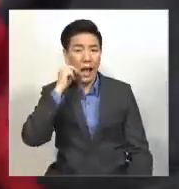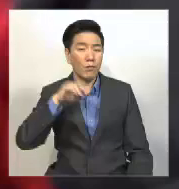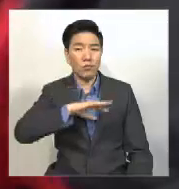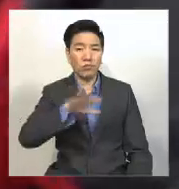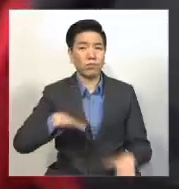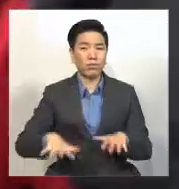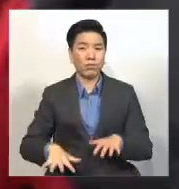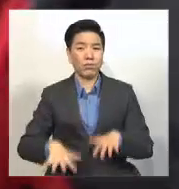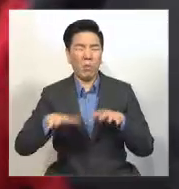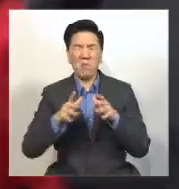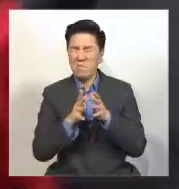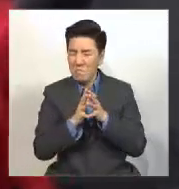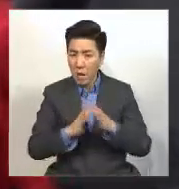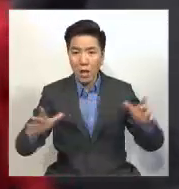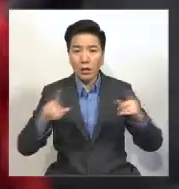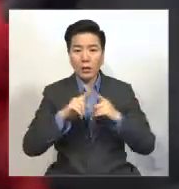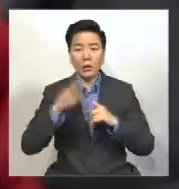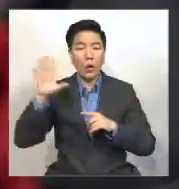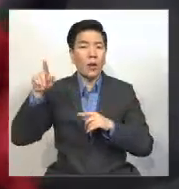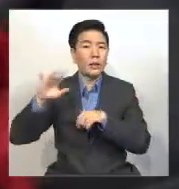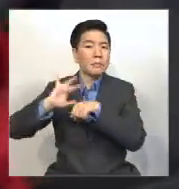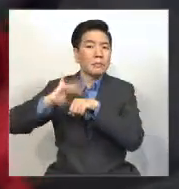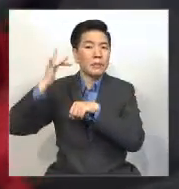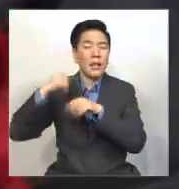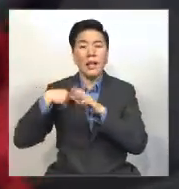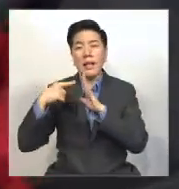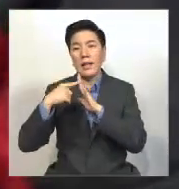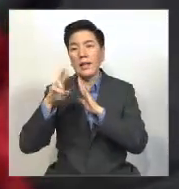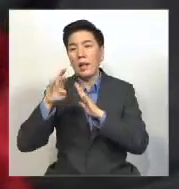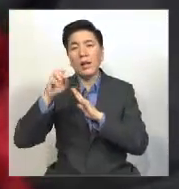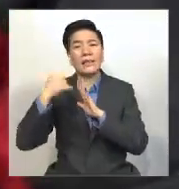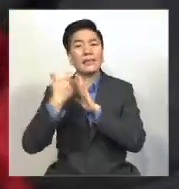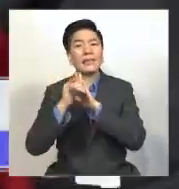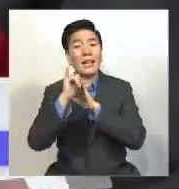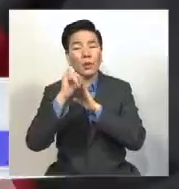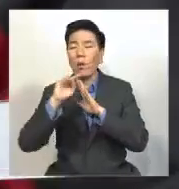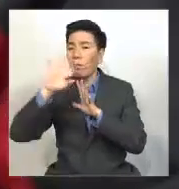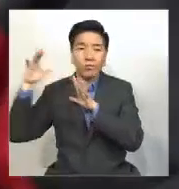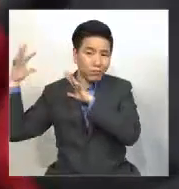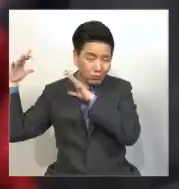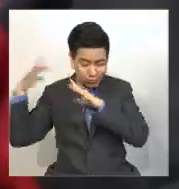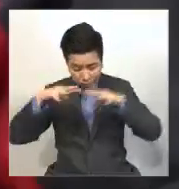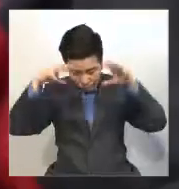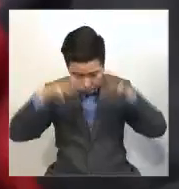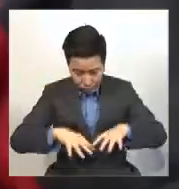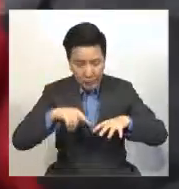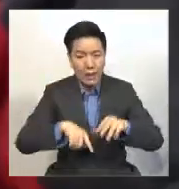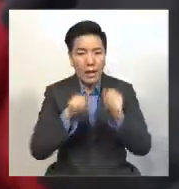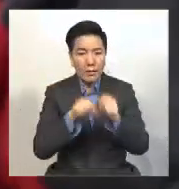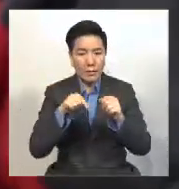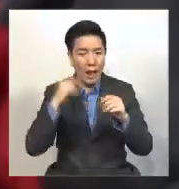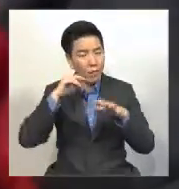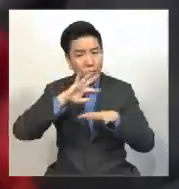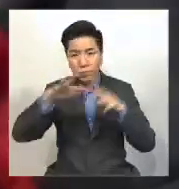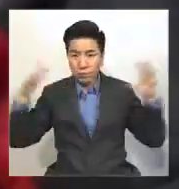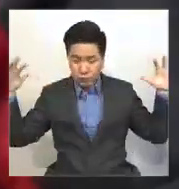ที่มหาศาลจากพุทธอุทยานจากเลนกทายาโสทั้งหมดทั้งสิ้นลงไหลมารวมที่อำเภอดอนว่านครับ